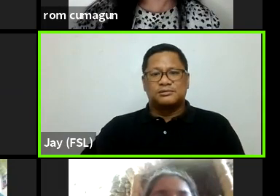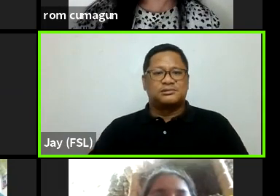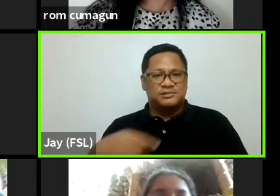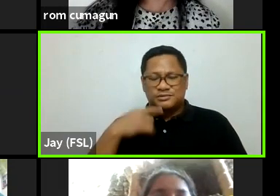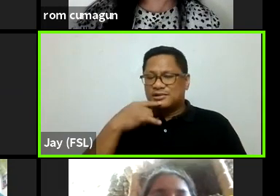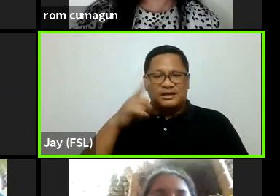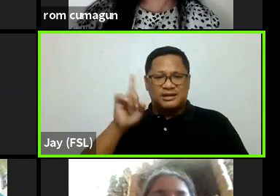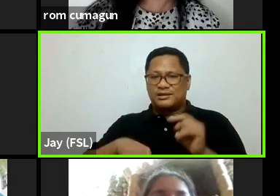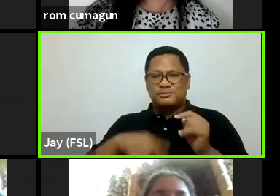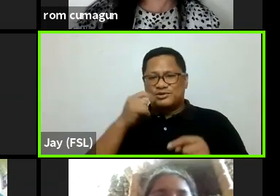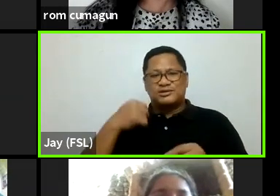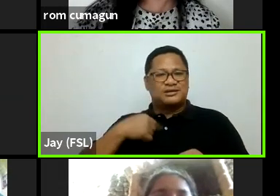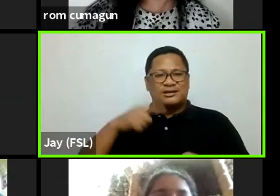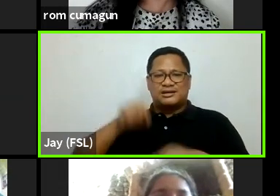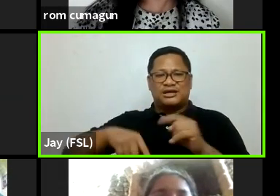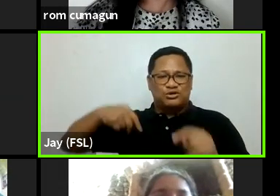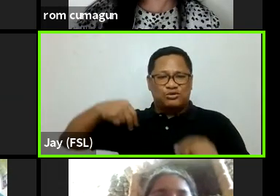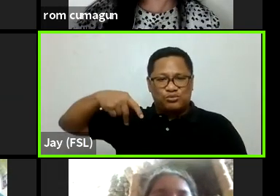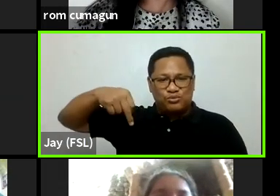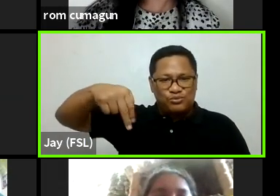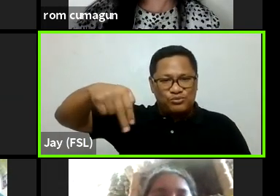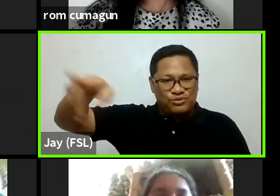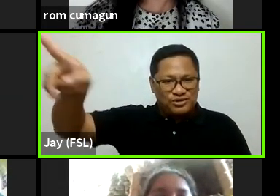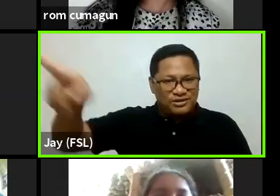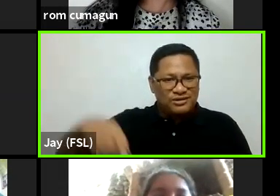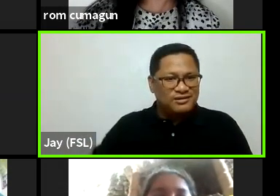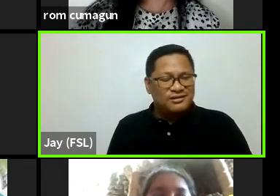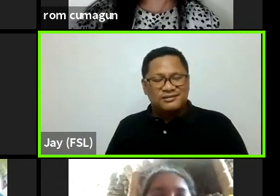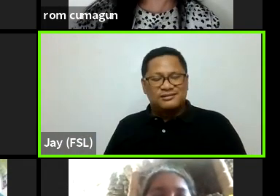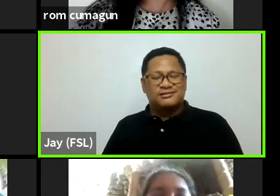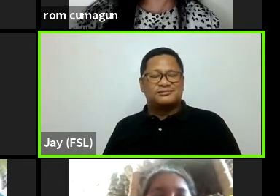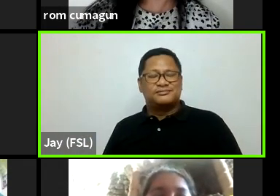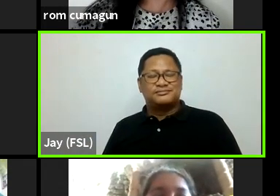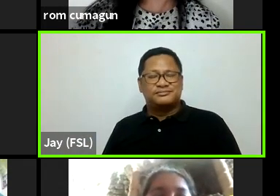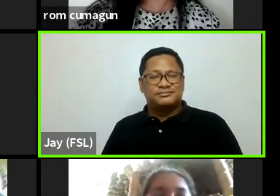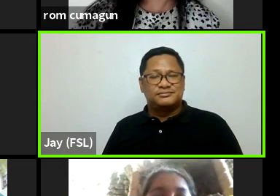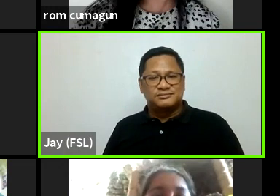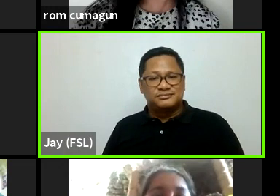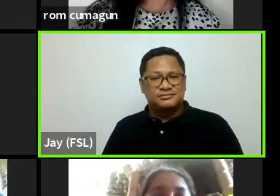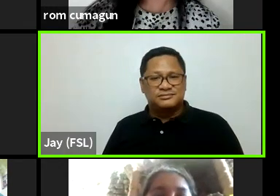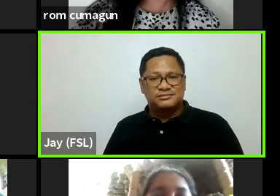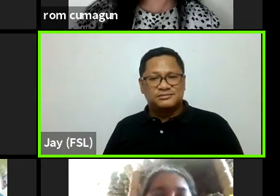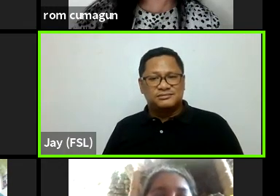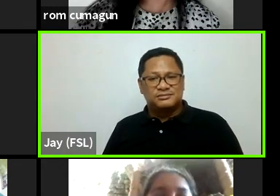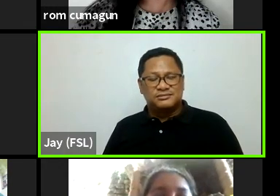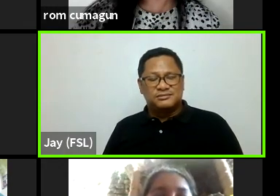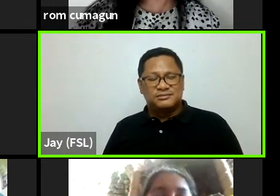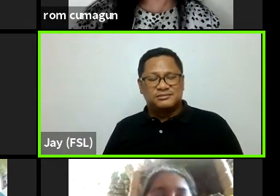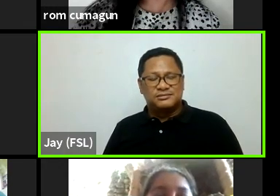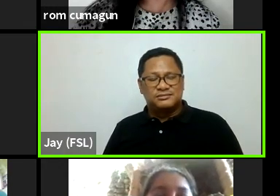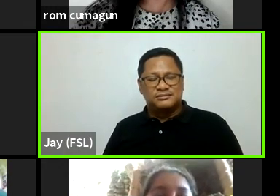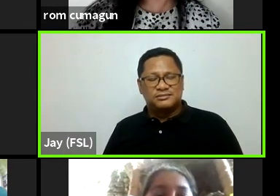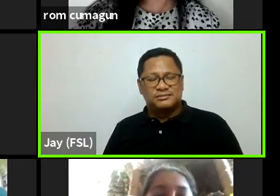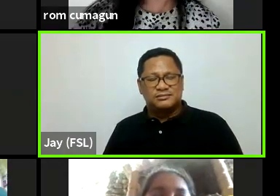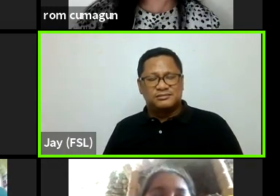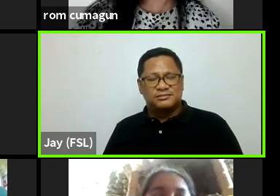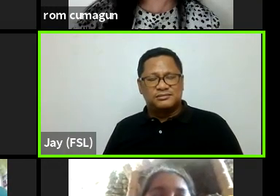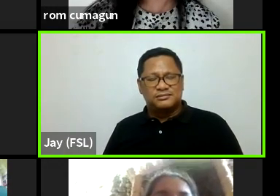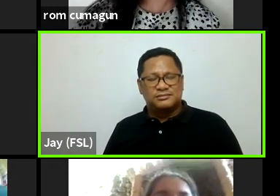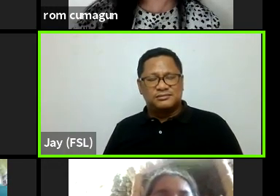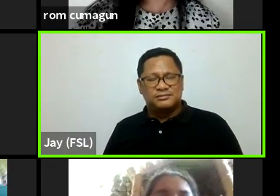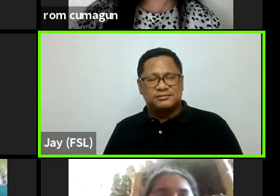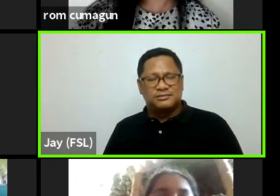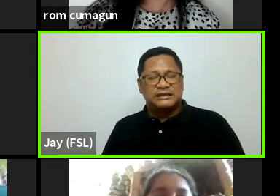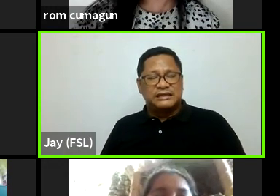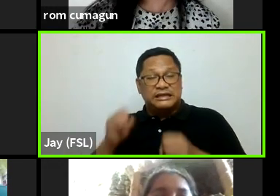eh. Hindi. Alang pagkakaobrahan eh. Hindi, kung pero nakuha mo na yung